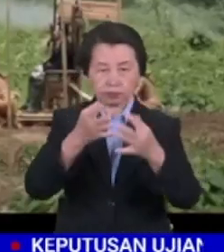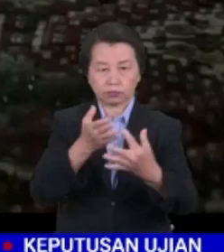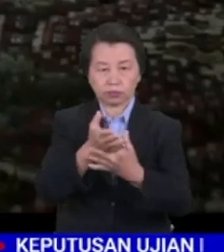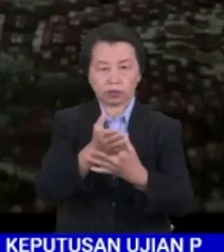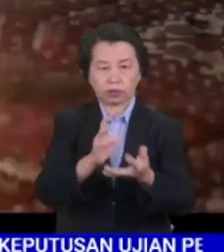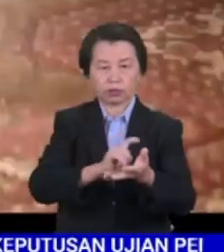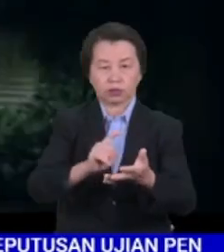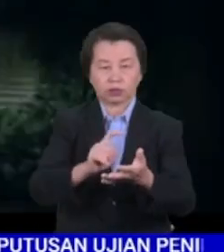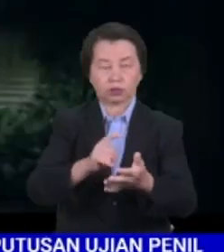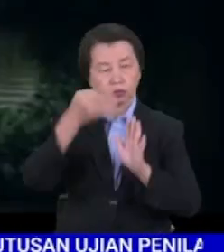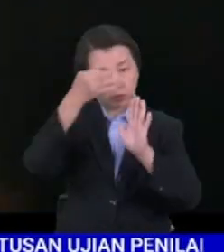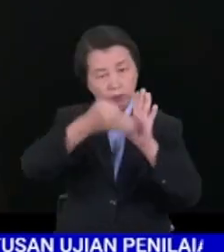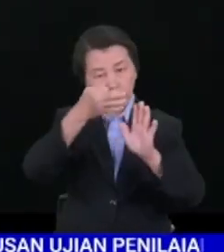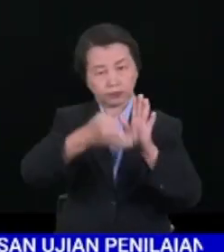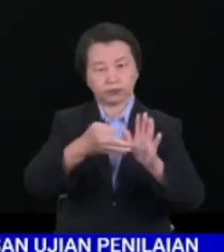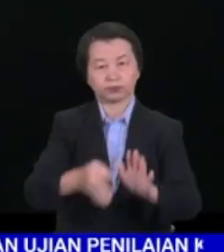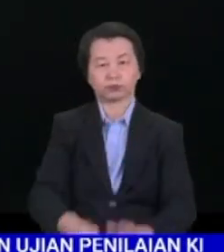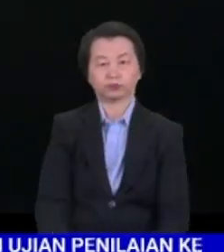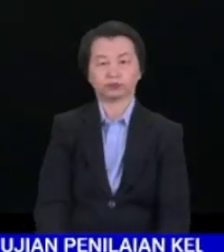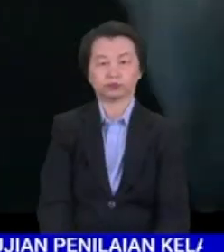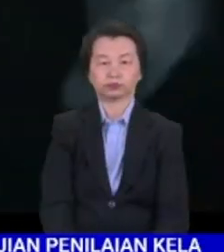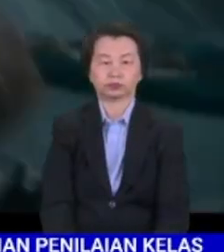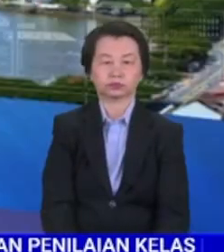melalui penerbitan filem.